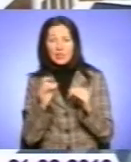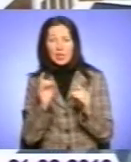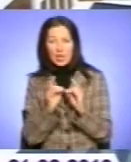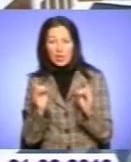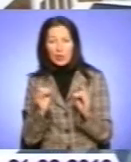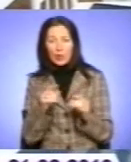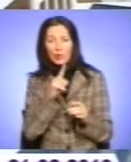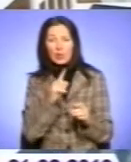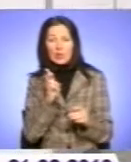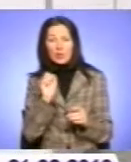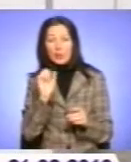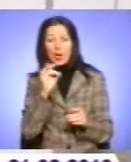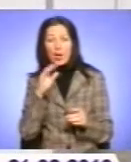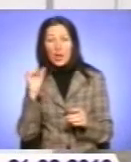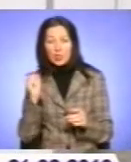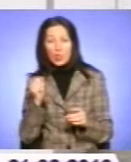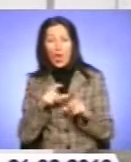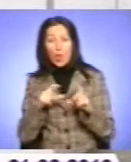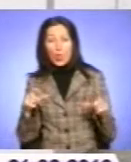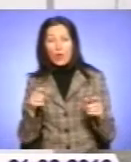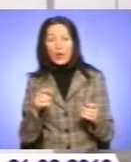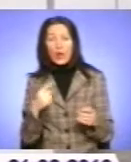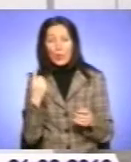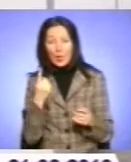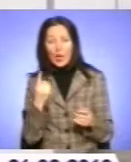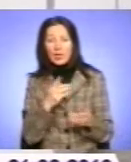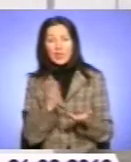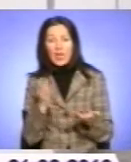єдина в Україні, де є міжобласна протитуберкульозна лікарня для